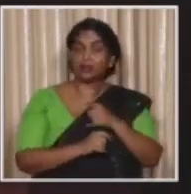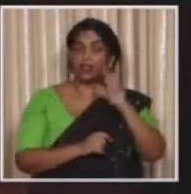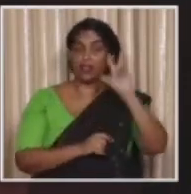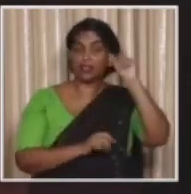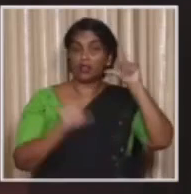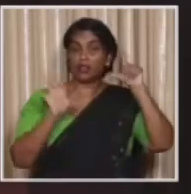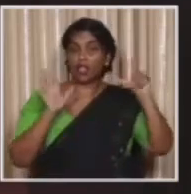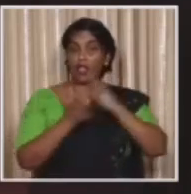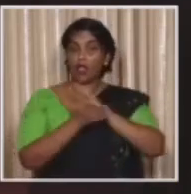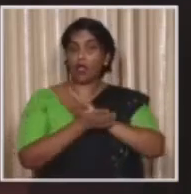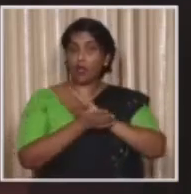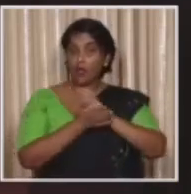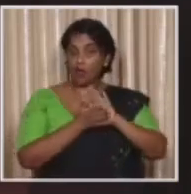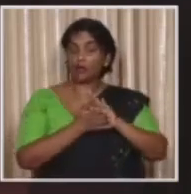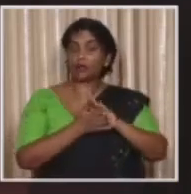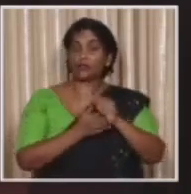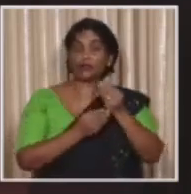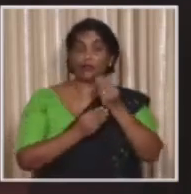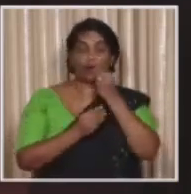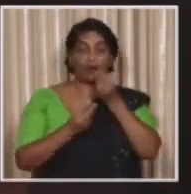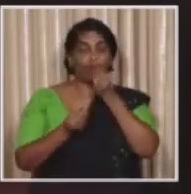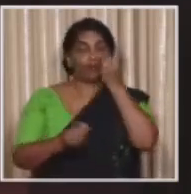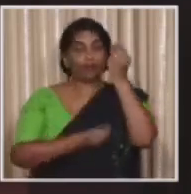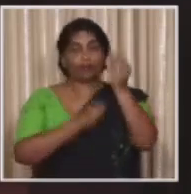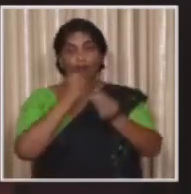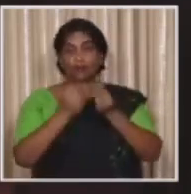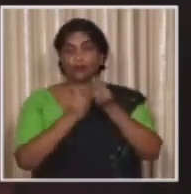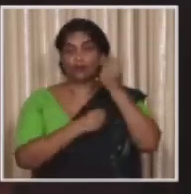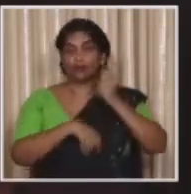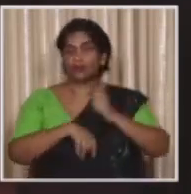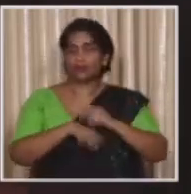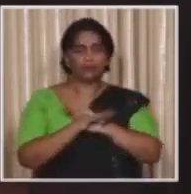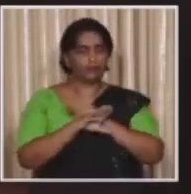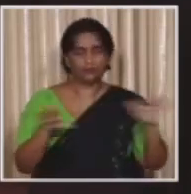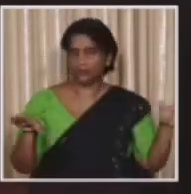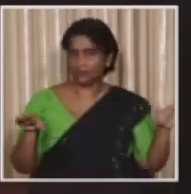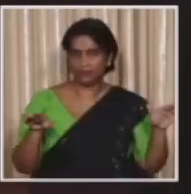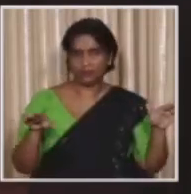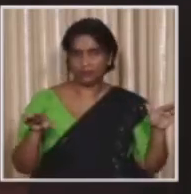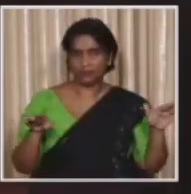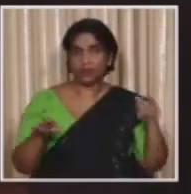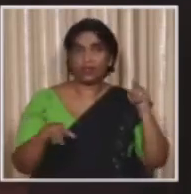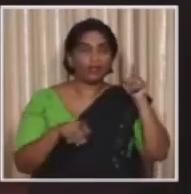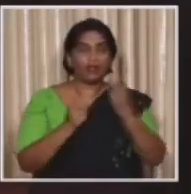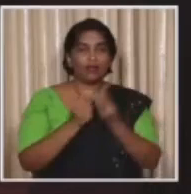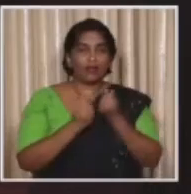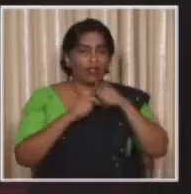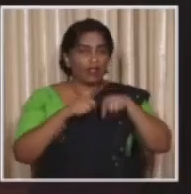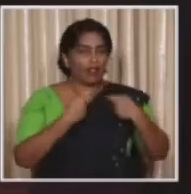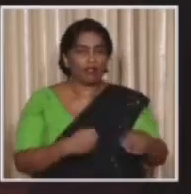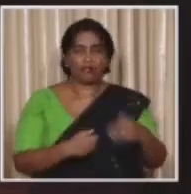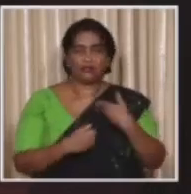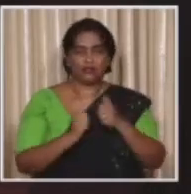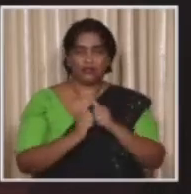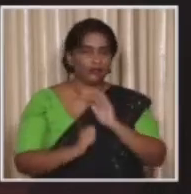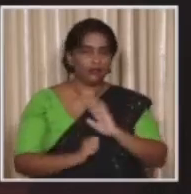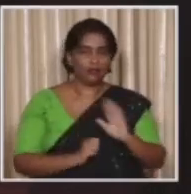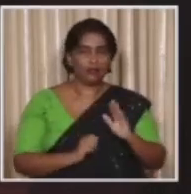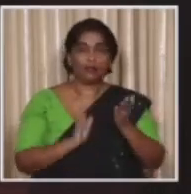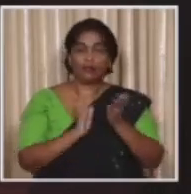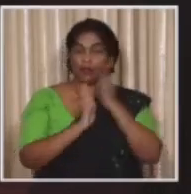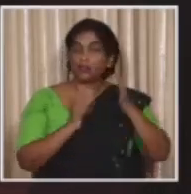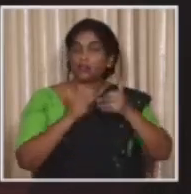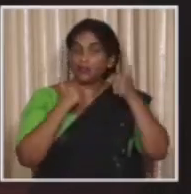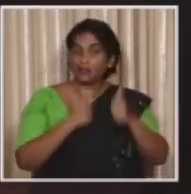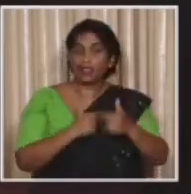හතේ හෝටල්වල සාත්තු සප්පායම් කරපු යුවේ ඉවරයි. එහෙම මුදල් නාස්ති කරන්න යන්නේ. ඊට වැඩිය